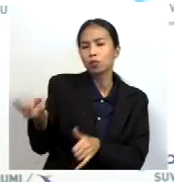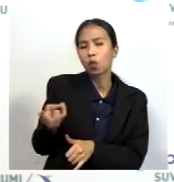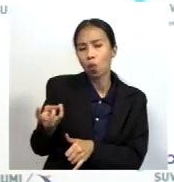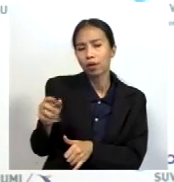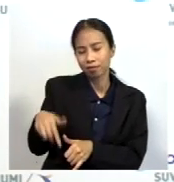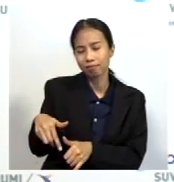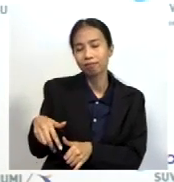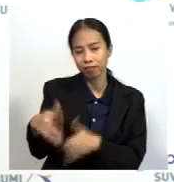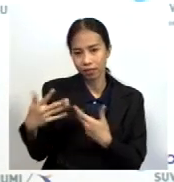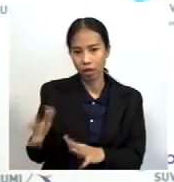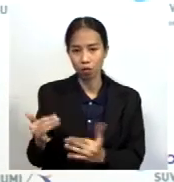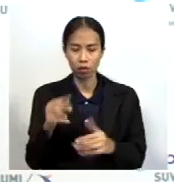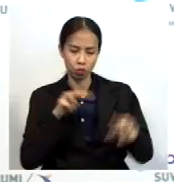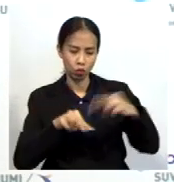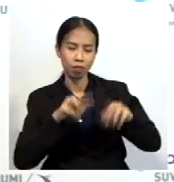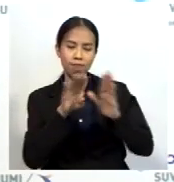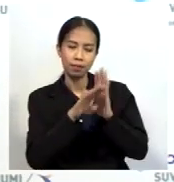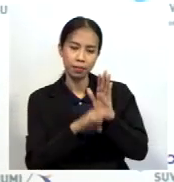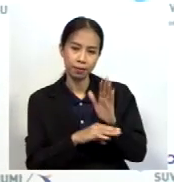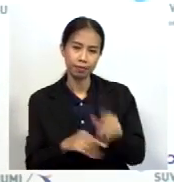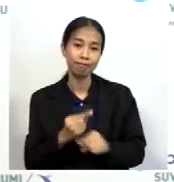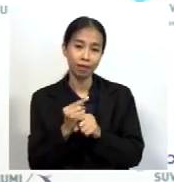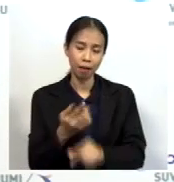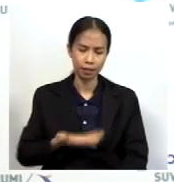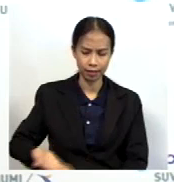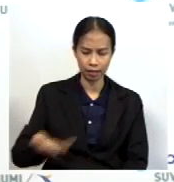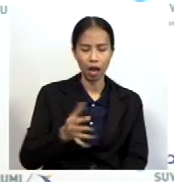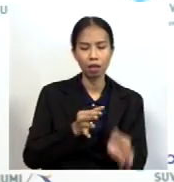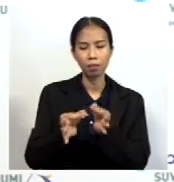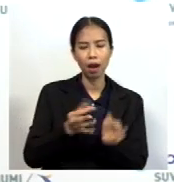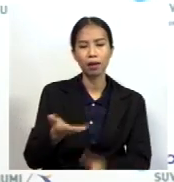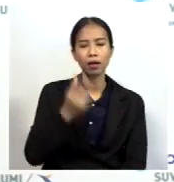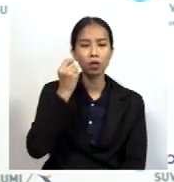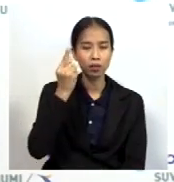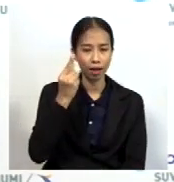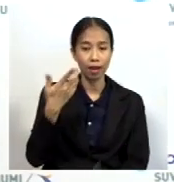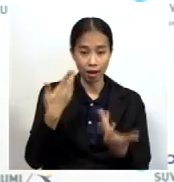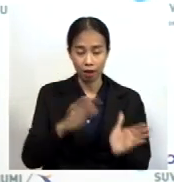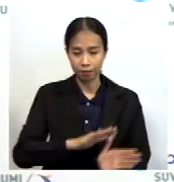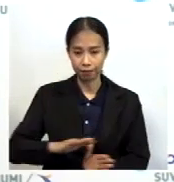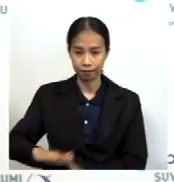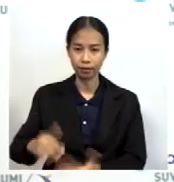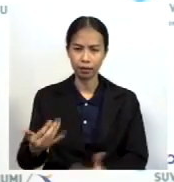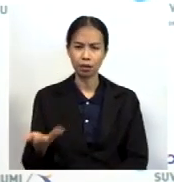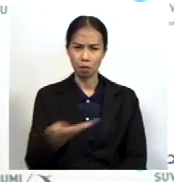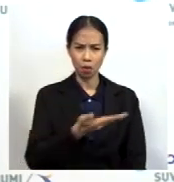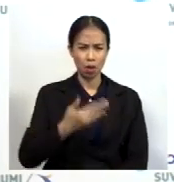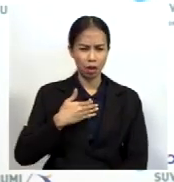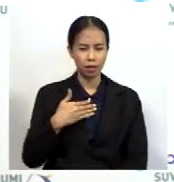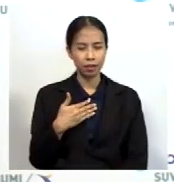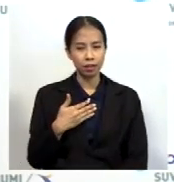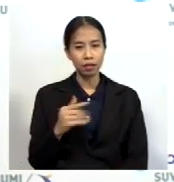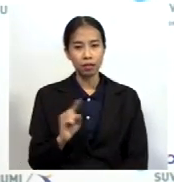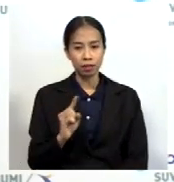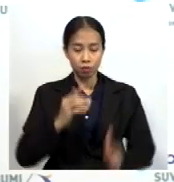การบริหารจัดการที่ท่านทราบไปแล้วนะครับก็เรียนให้ทราบครับอีกเรื่องนึงที่จะเรียนให้ทราบเพื่อให้ท่านสบายใจคืออา